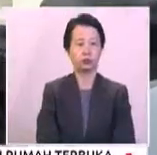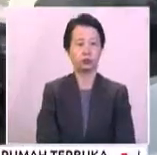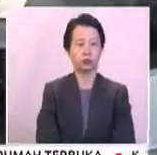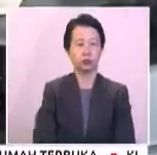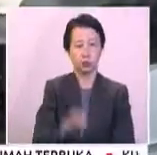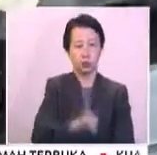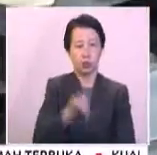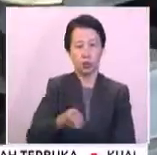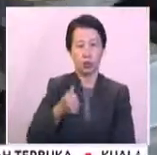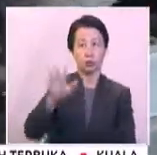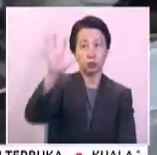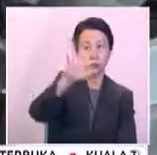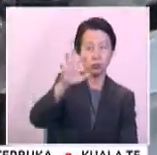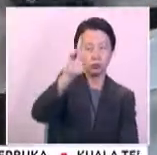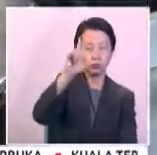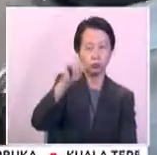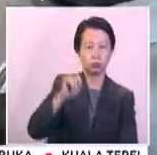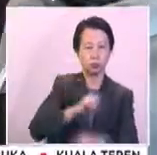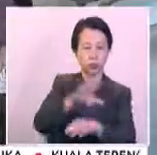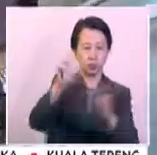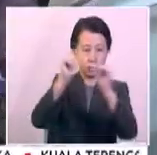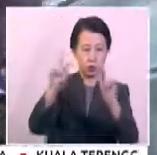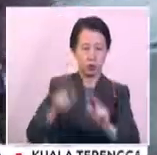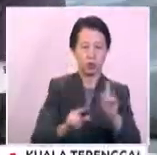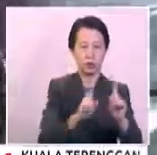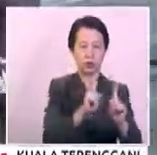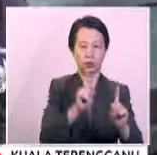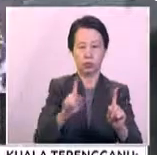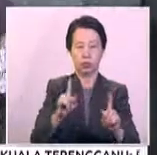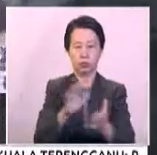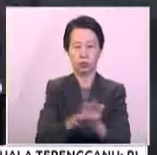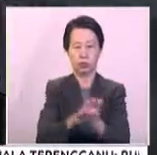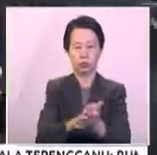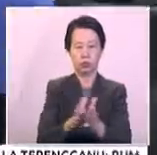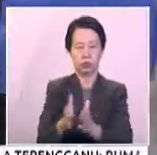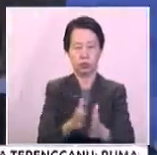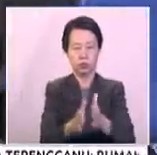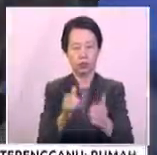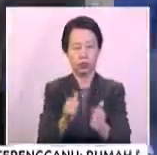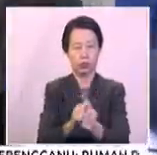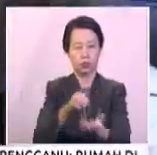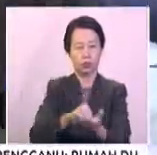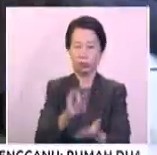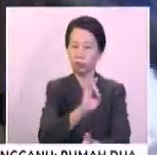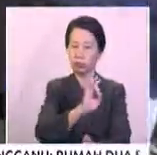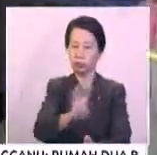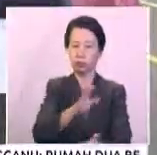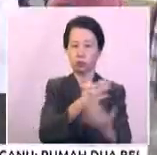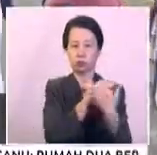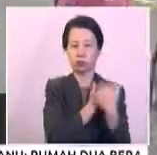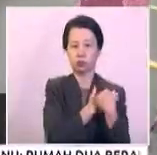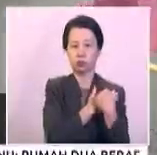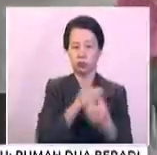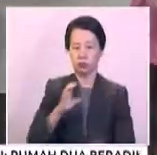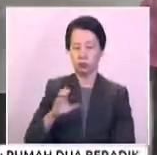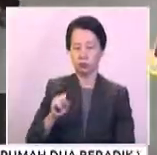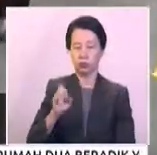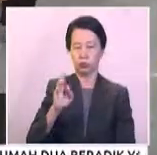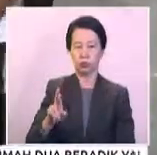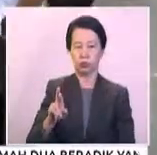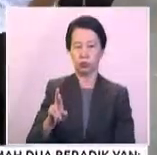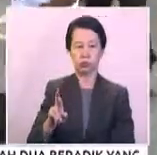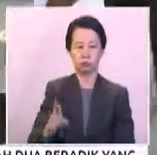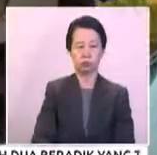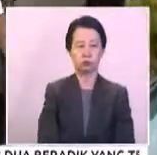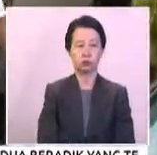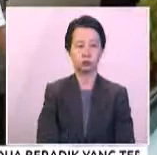Alat pengesan gas akan diberi kepada kesemua 111 sekolah di Pasir Gudang oleh industri sebagai salah satu tanggungjawab sosial korporat